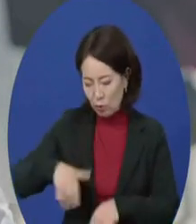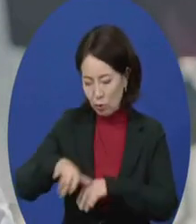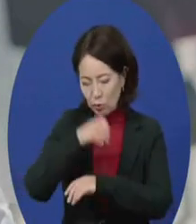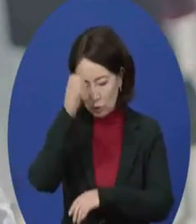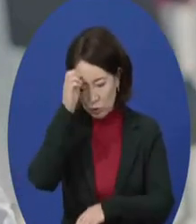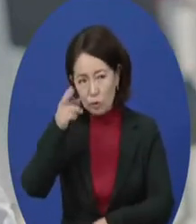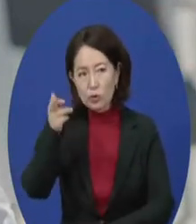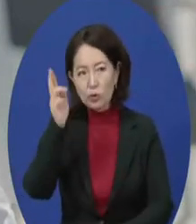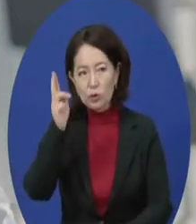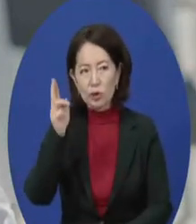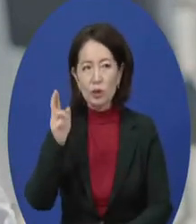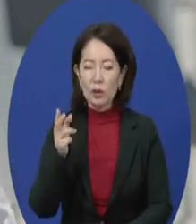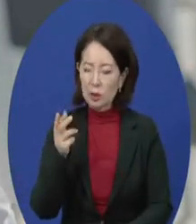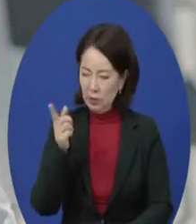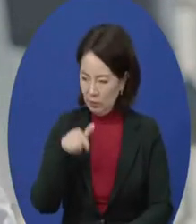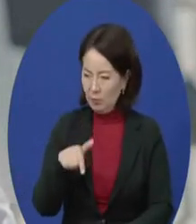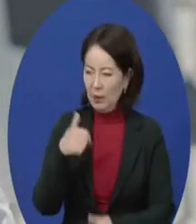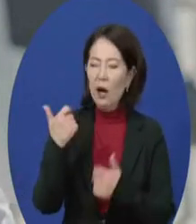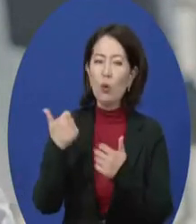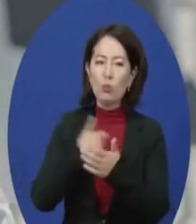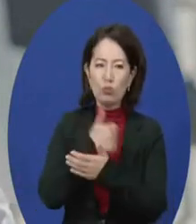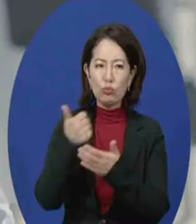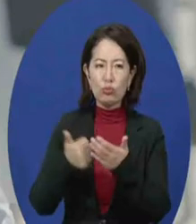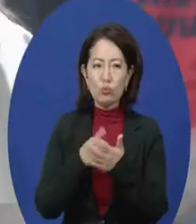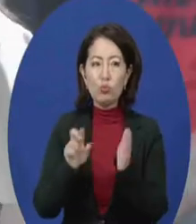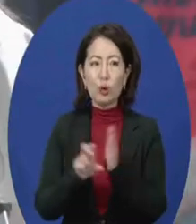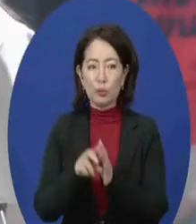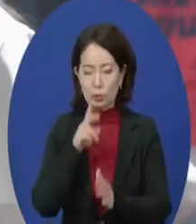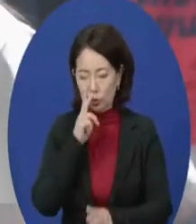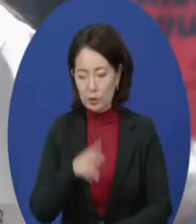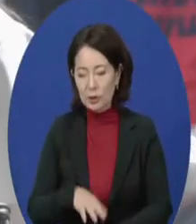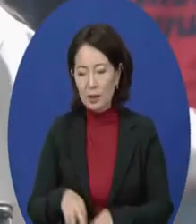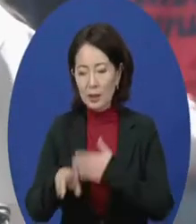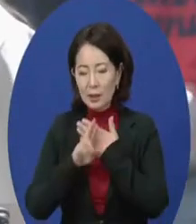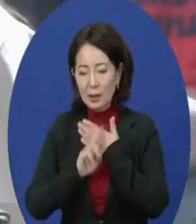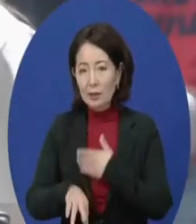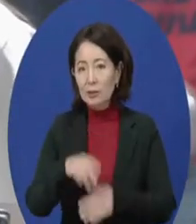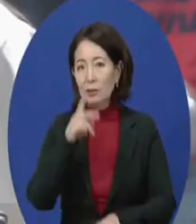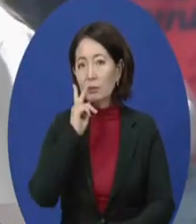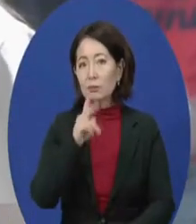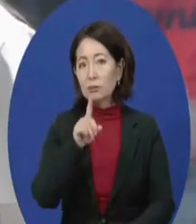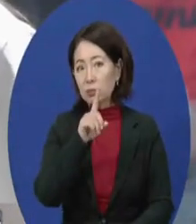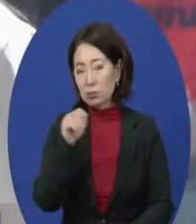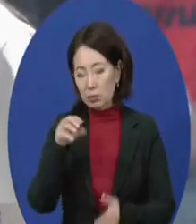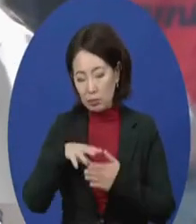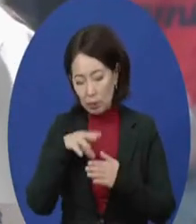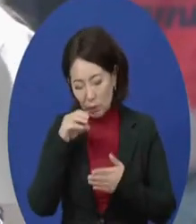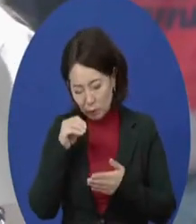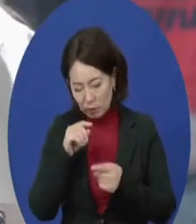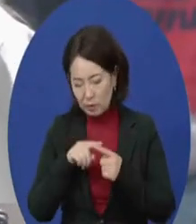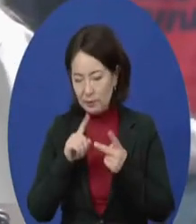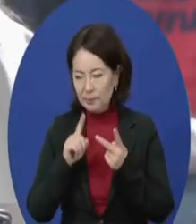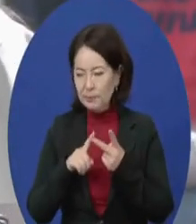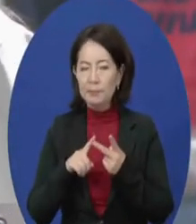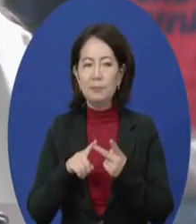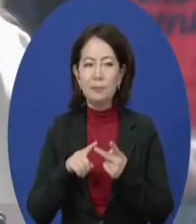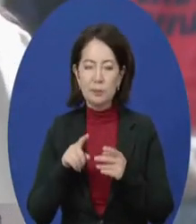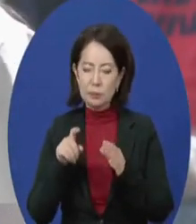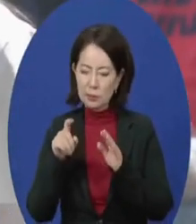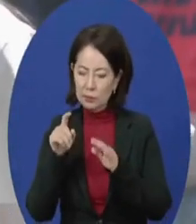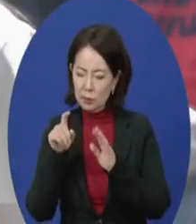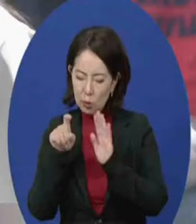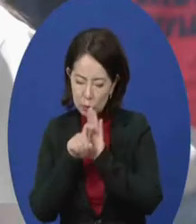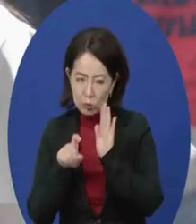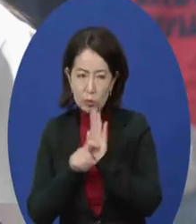улсын одоо ерөнхийлөгч байх болоход одоо бүрэн боломжтой гэж үзэж байна. Тэгээд цаашдаа нөгөө 2100 оюутан болон ялцгатай оюутан гэдэг